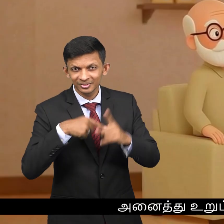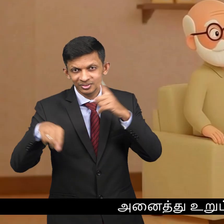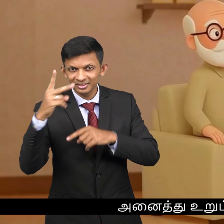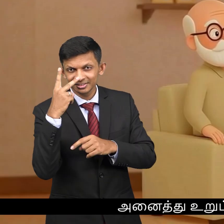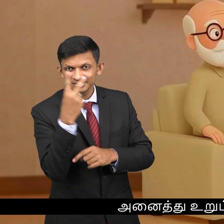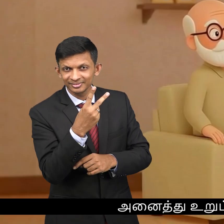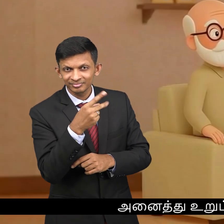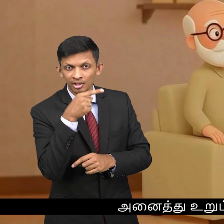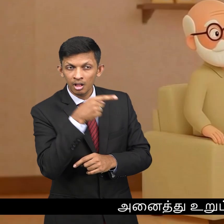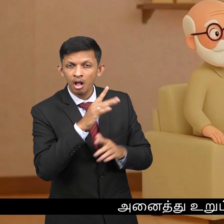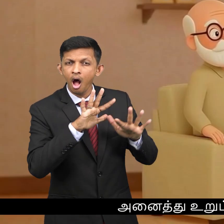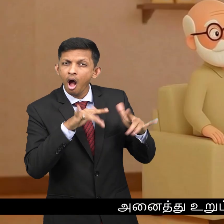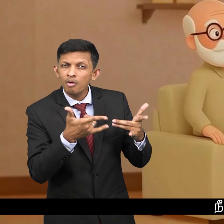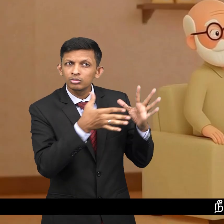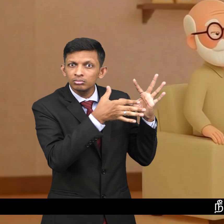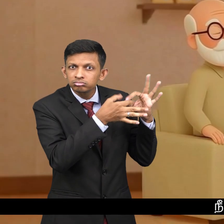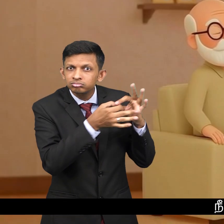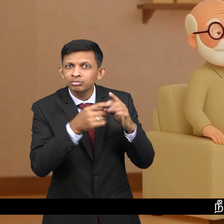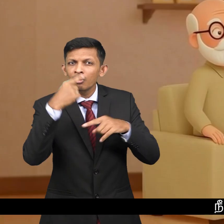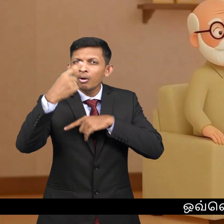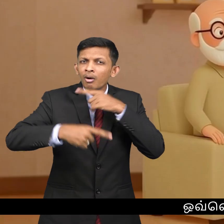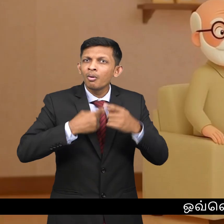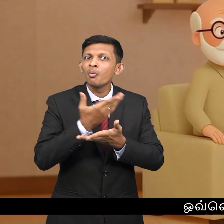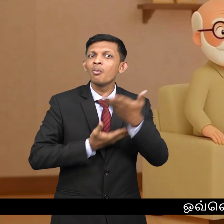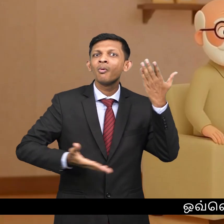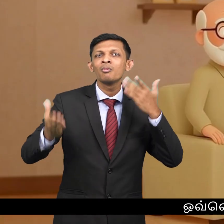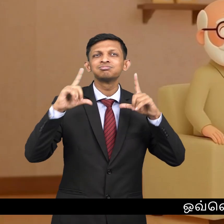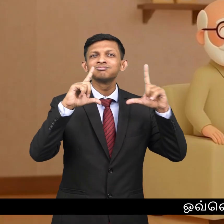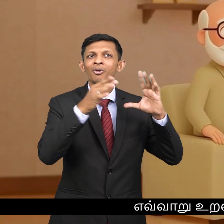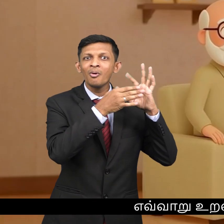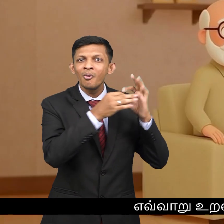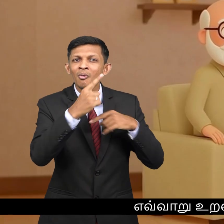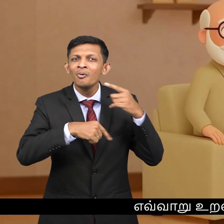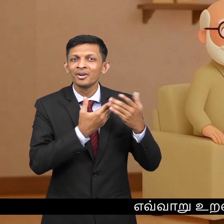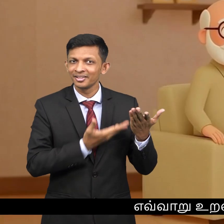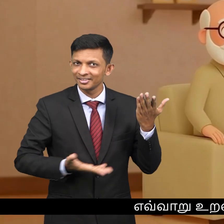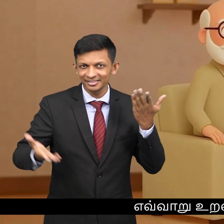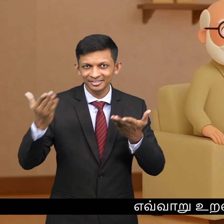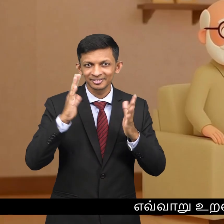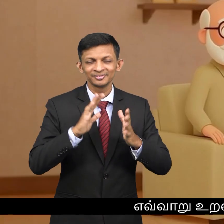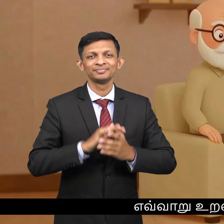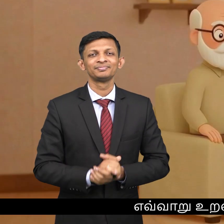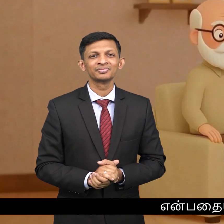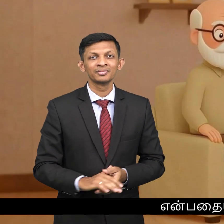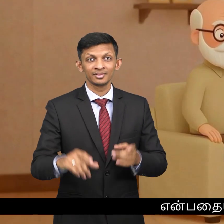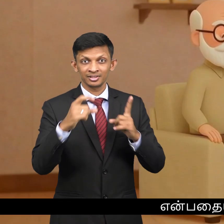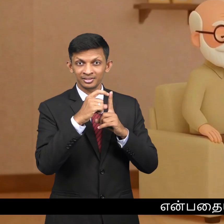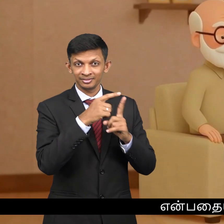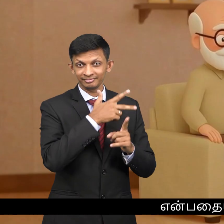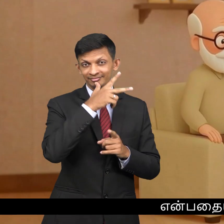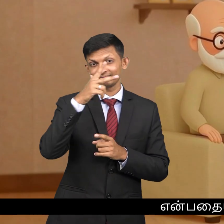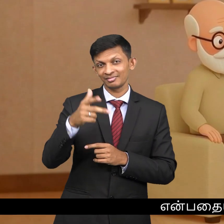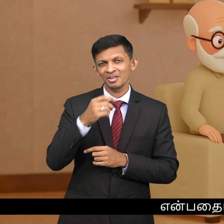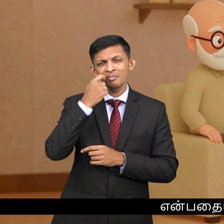அனைத்து உறுப்பினர்களையும் மற்றும் நீ அவர்கள் ஒவ்வொருவருடனும் எவ்வாறு உறவு கொண்டிருக்கிறாய்